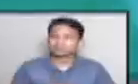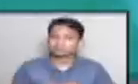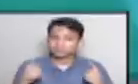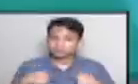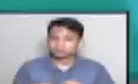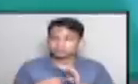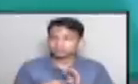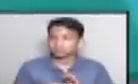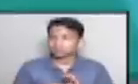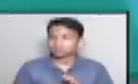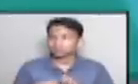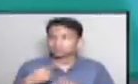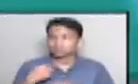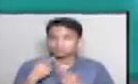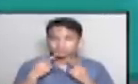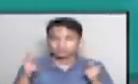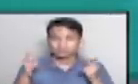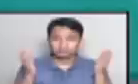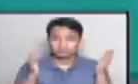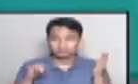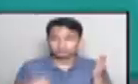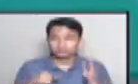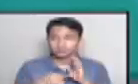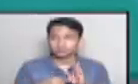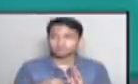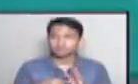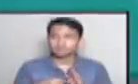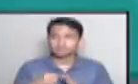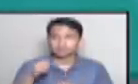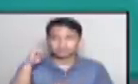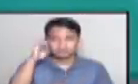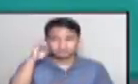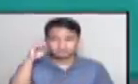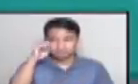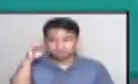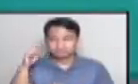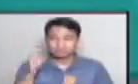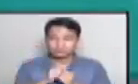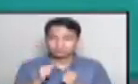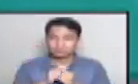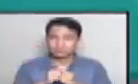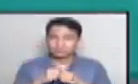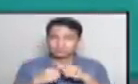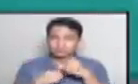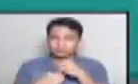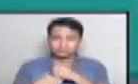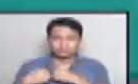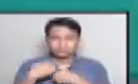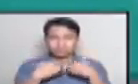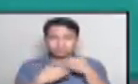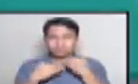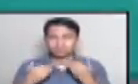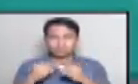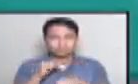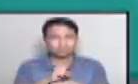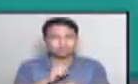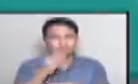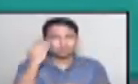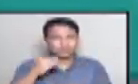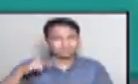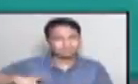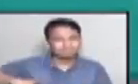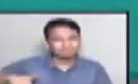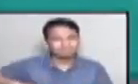Dito naman po tayo sa ating public service portion. Nandito po sa ating studio ngayon si Edgar Estrada at mga kasamang construction worker. Inireklamo nila ang delay